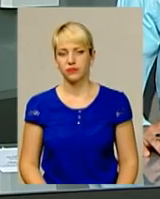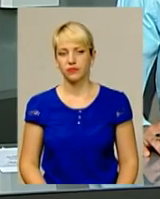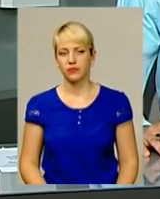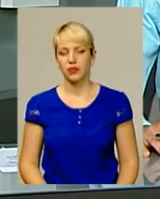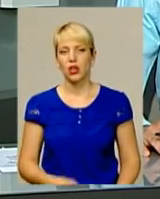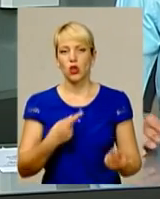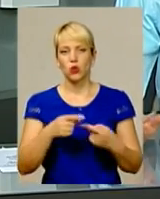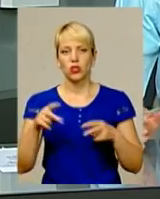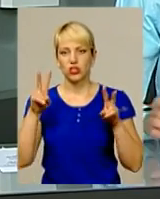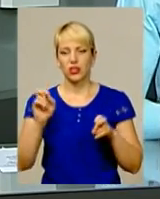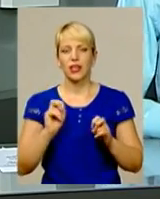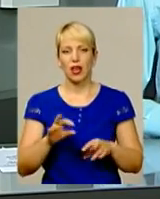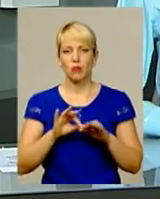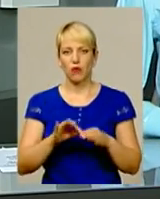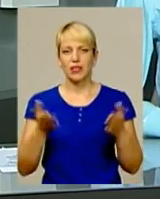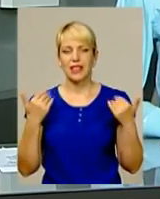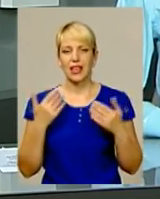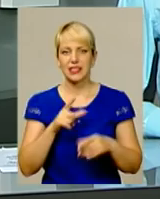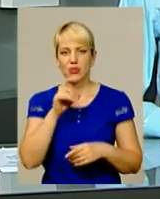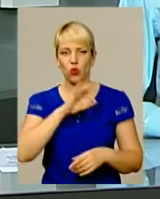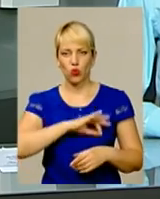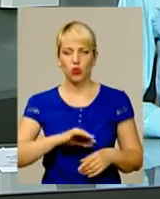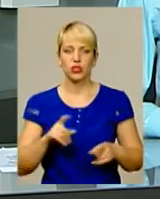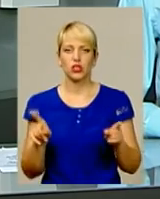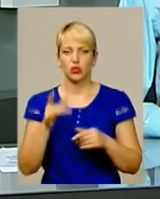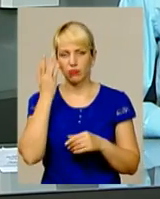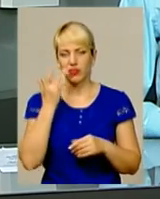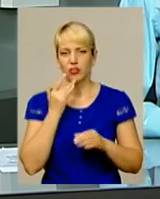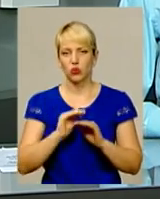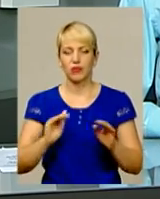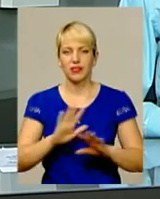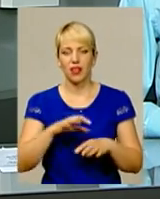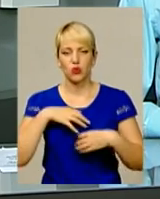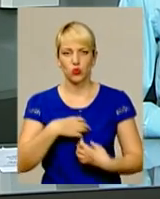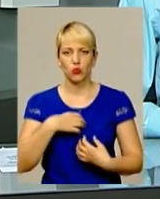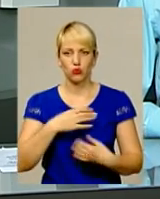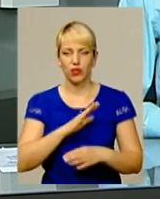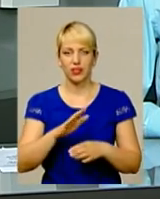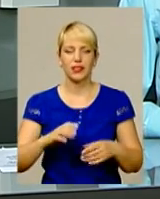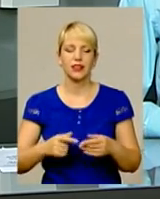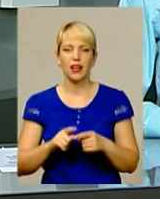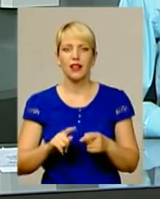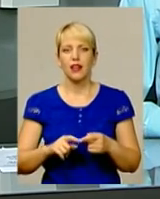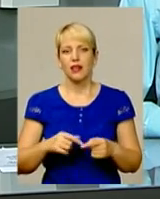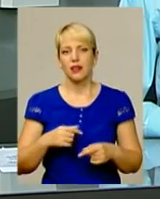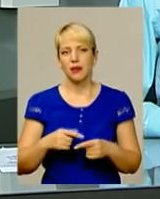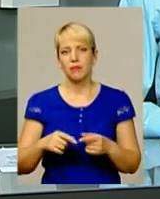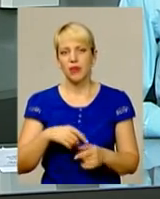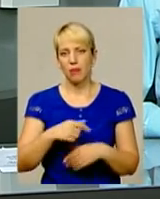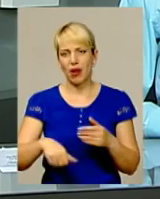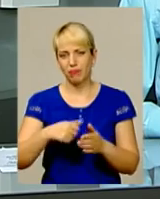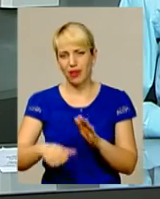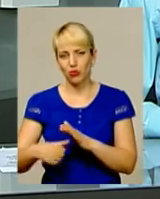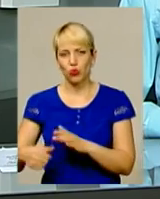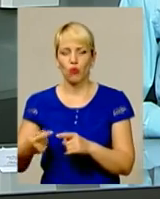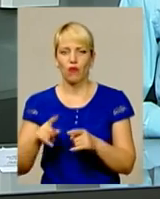І до інших тем. Як провести канікули із користю? Аби влітку малеча не нудьгувала та не байдикувала, в костелі Христа Царя Всесвіту,